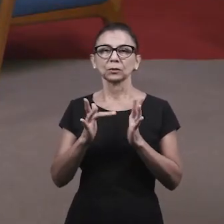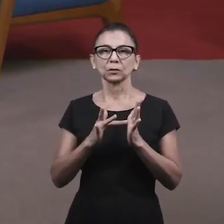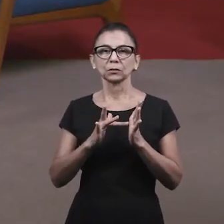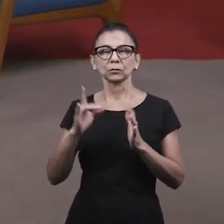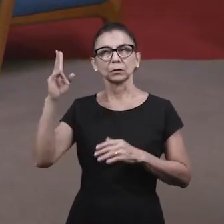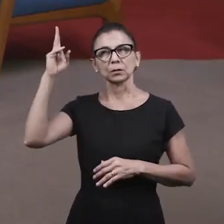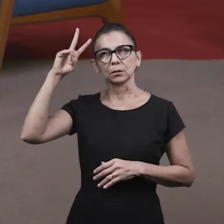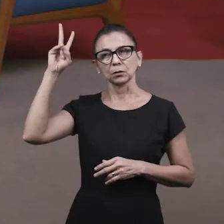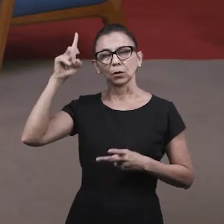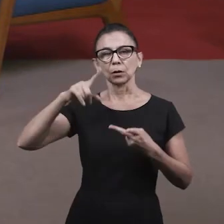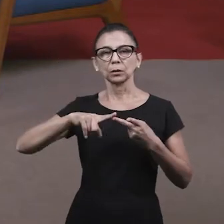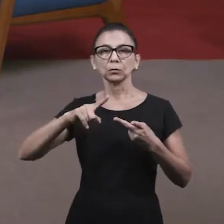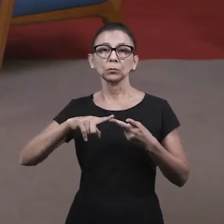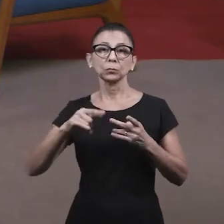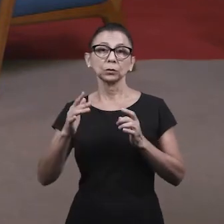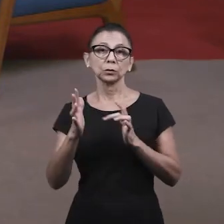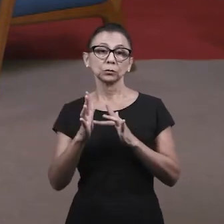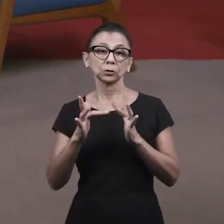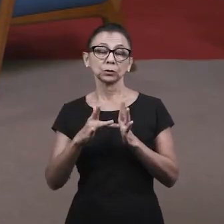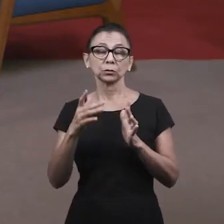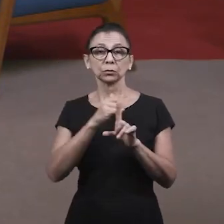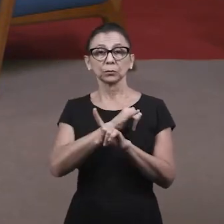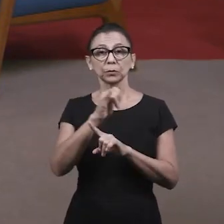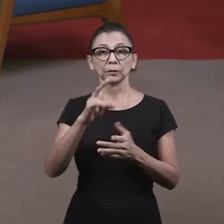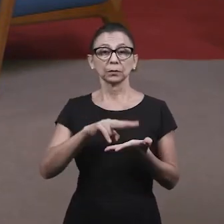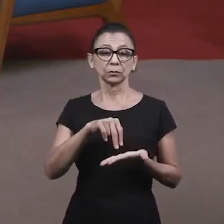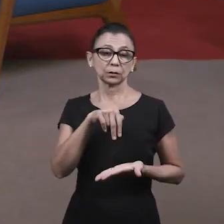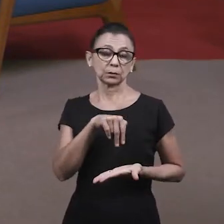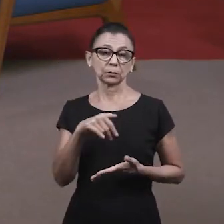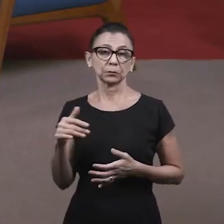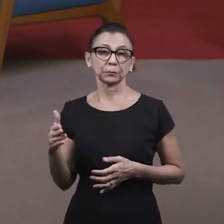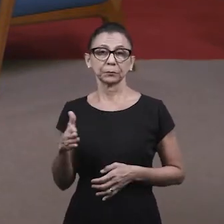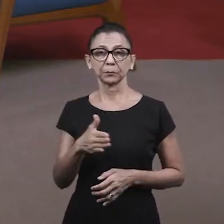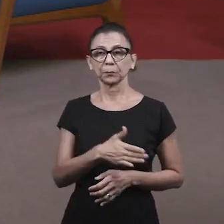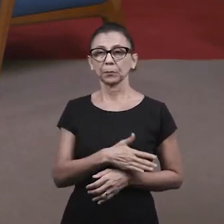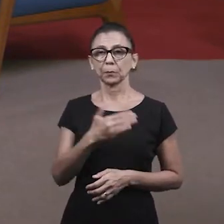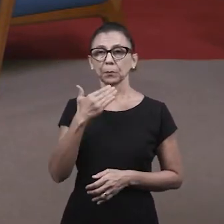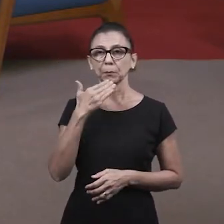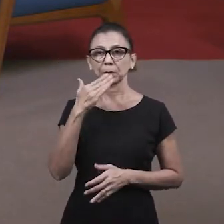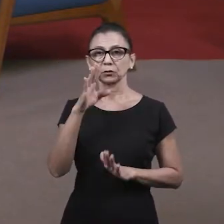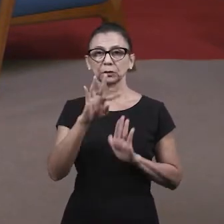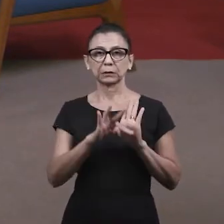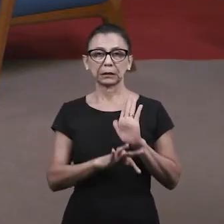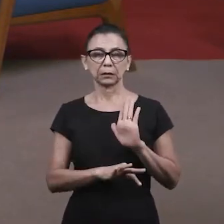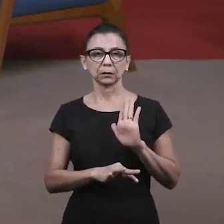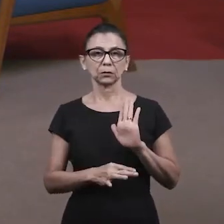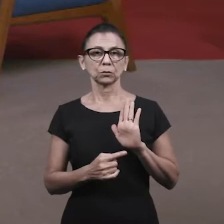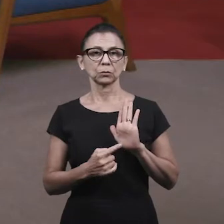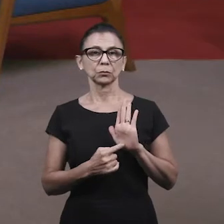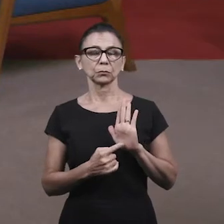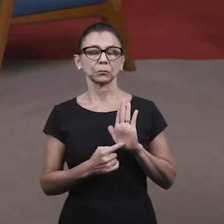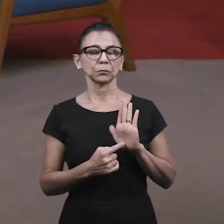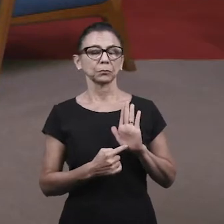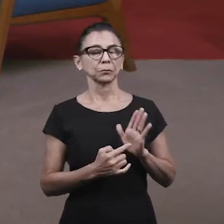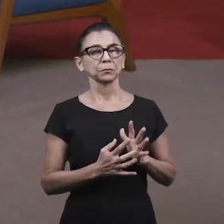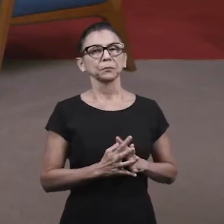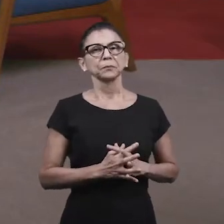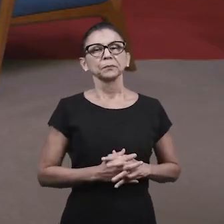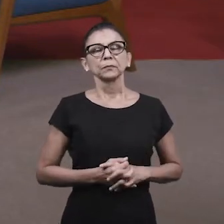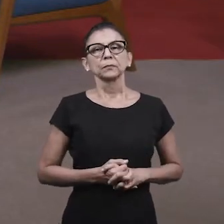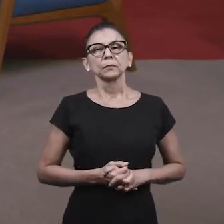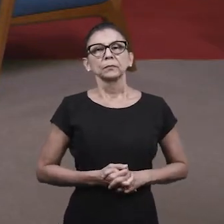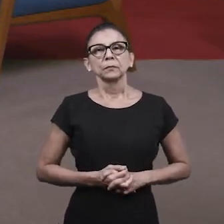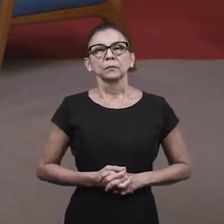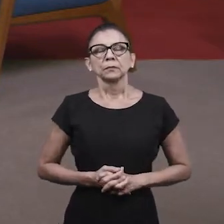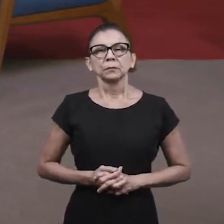Jésus ressuscité. Gloire à Dieu. On va appeler encore un texte ici, dans ce contexte que nous abordons ici,